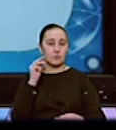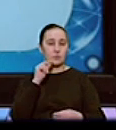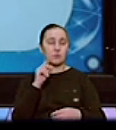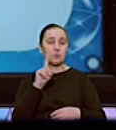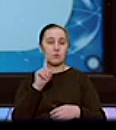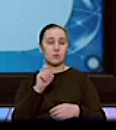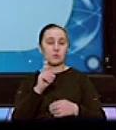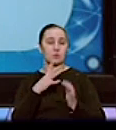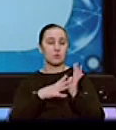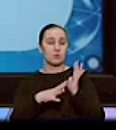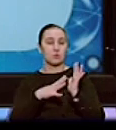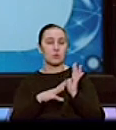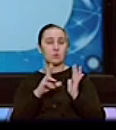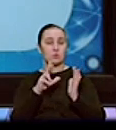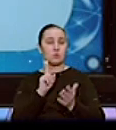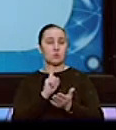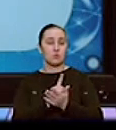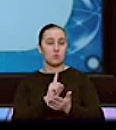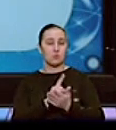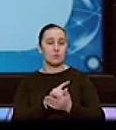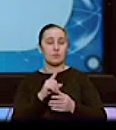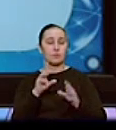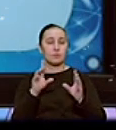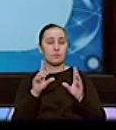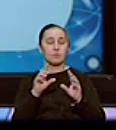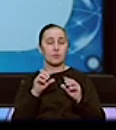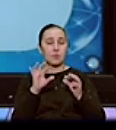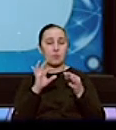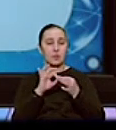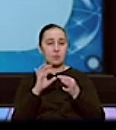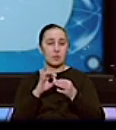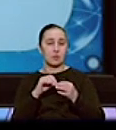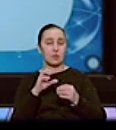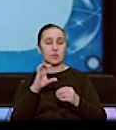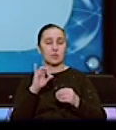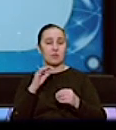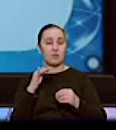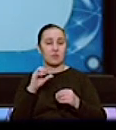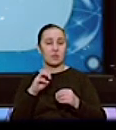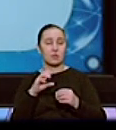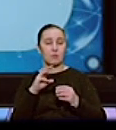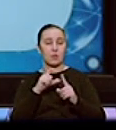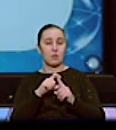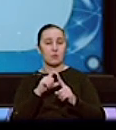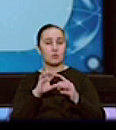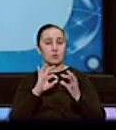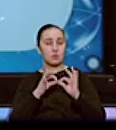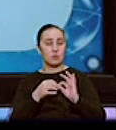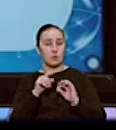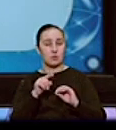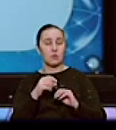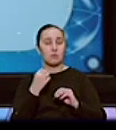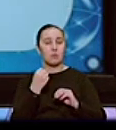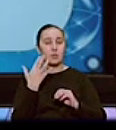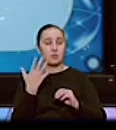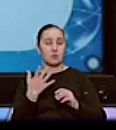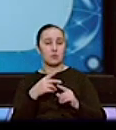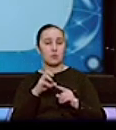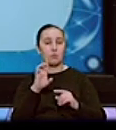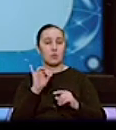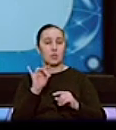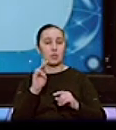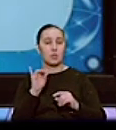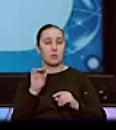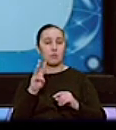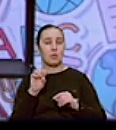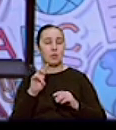Darslikdagi 193 mashq. Birikmalardagi sifatlarning ma'nosini izohlang. Bir nechta